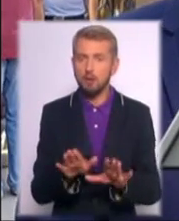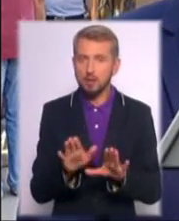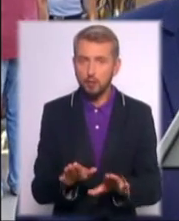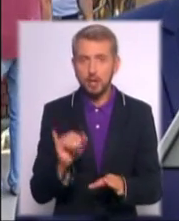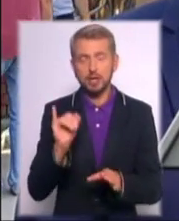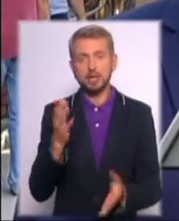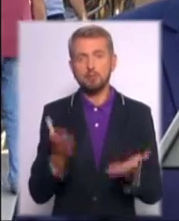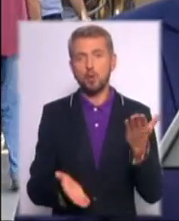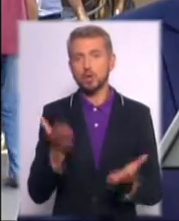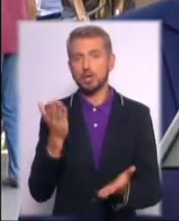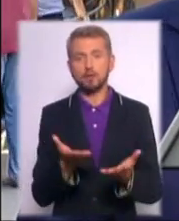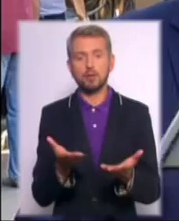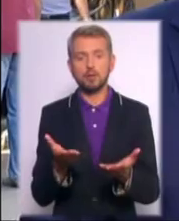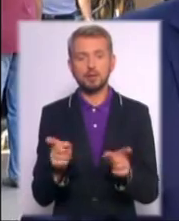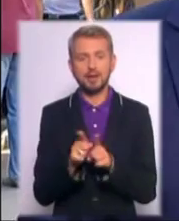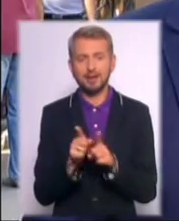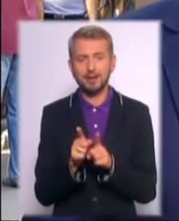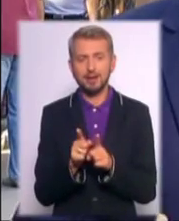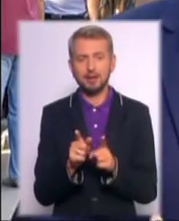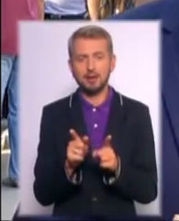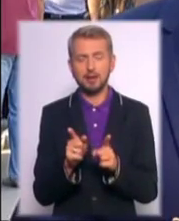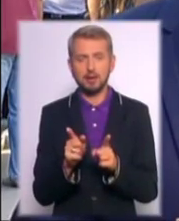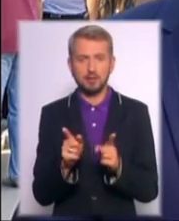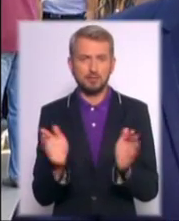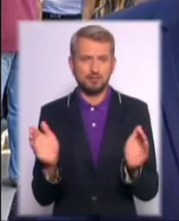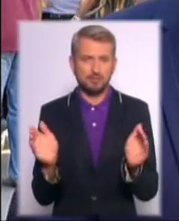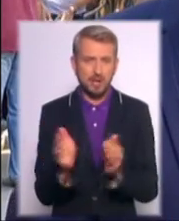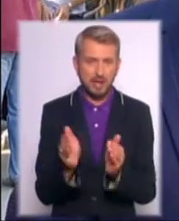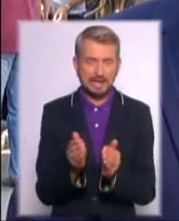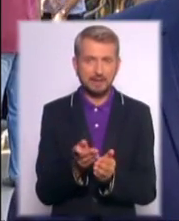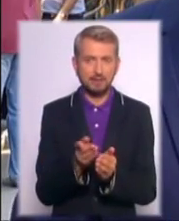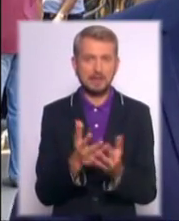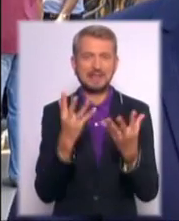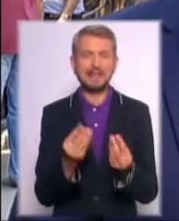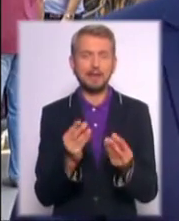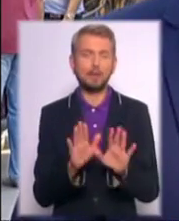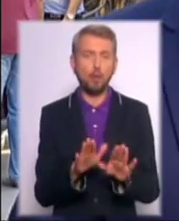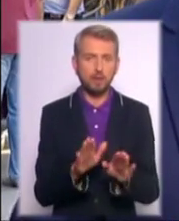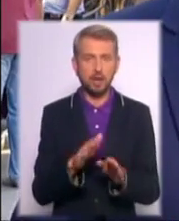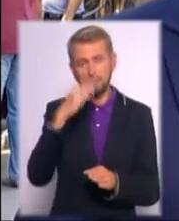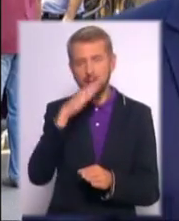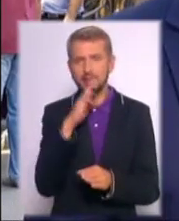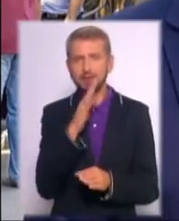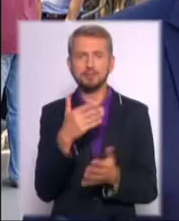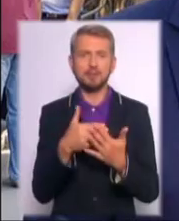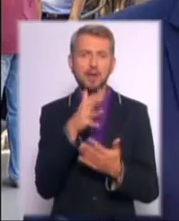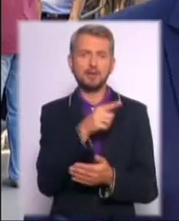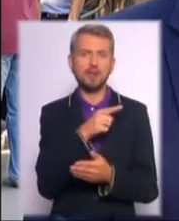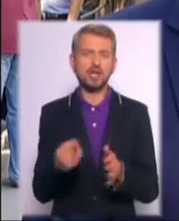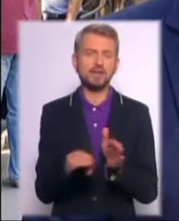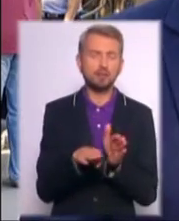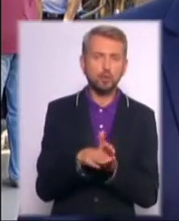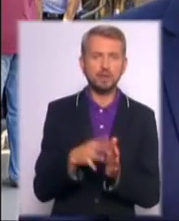і, можливо, такий невеличкий короткий стаціонар, де батьки зможуть на якийсь час, на час відпустки, на час